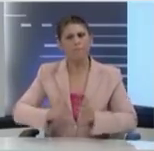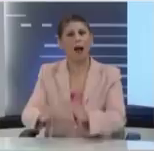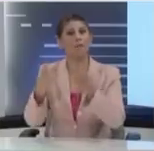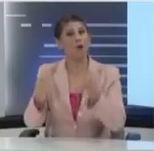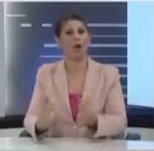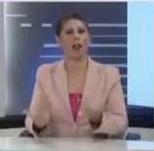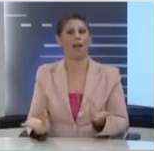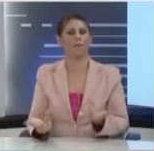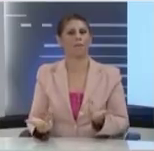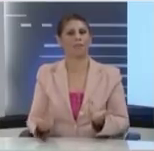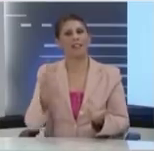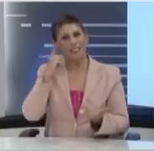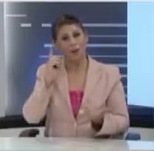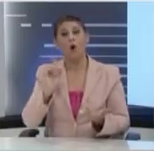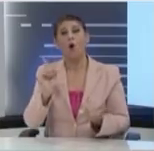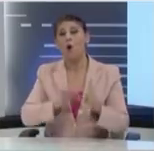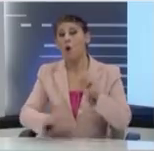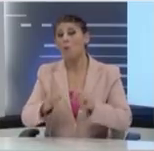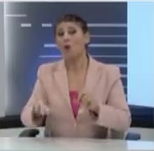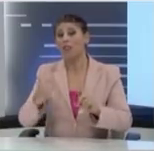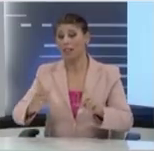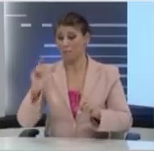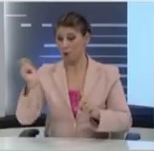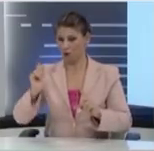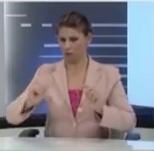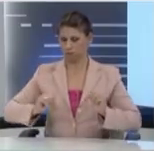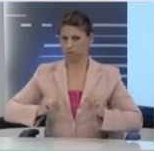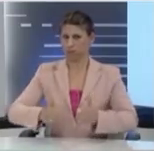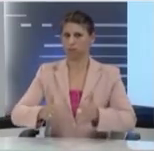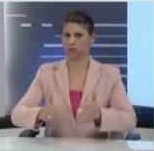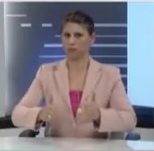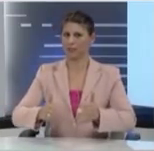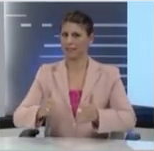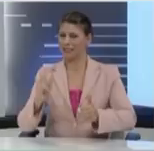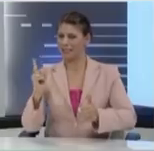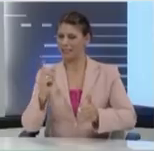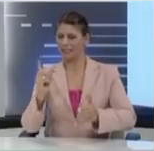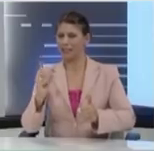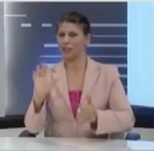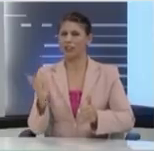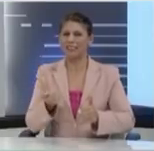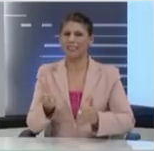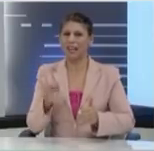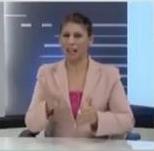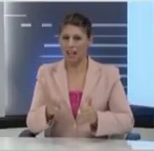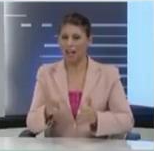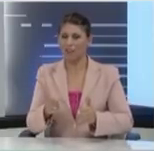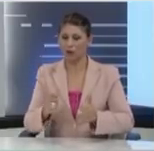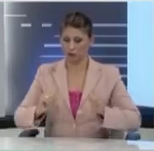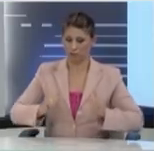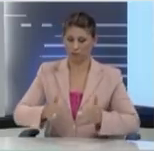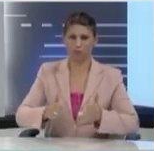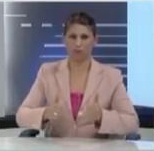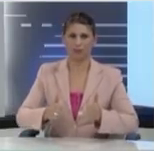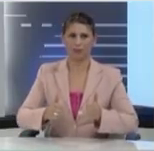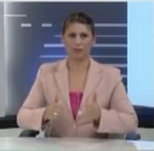ξέρετε, όποιος δεν διαθέτει πολιτικό σθένος συνήθως αντικαθιστά αυτή την απώλεια